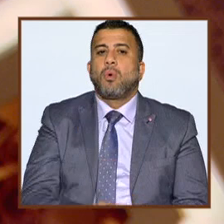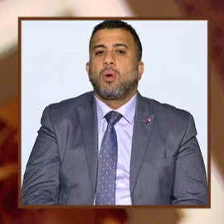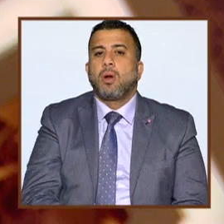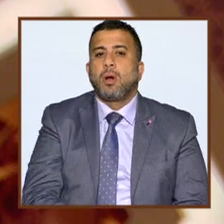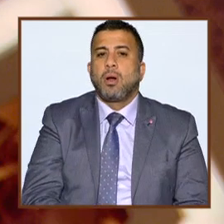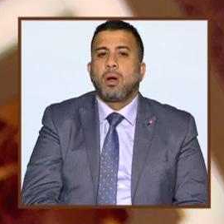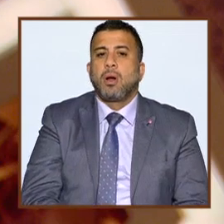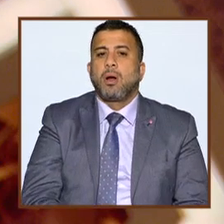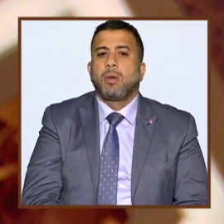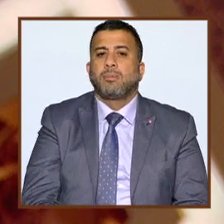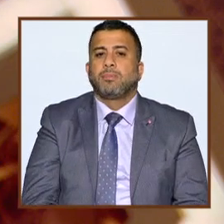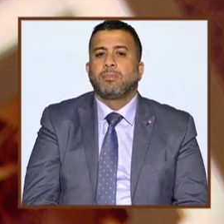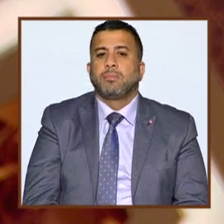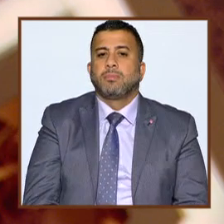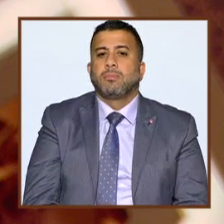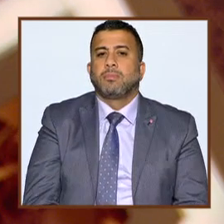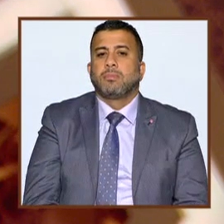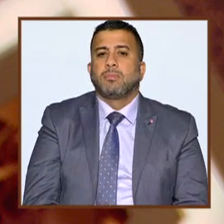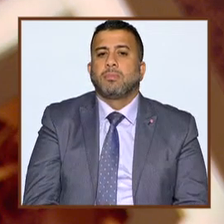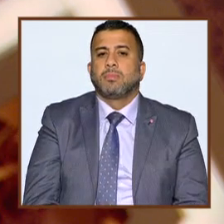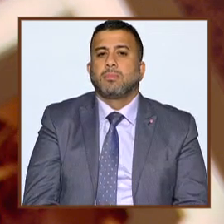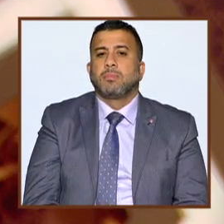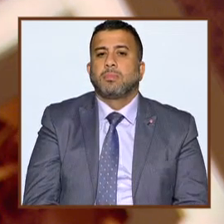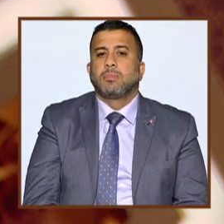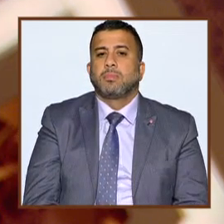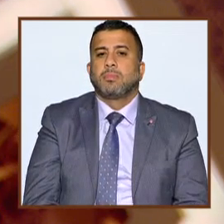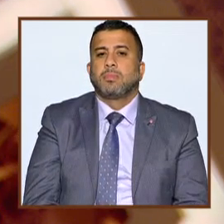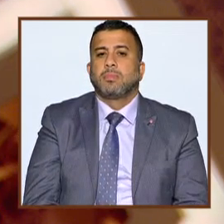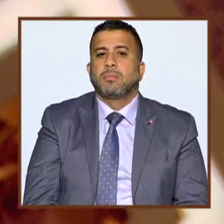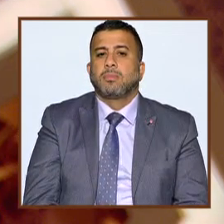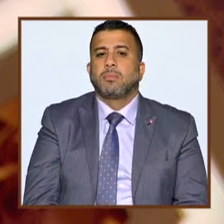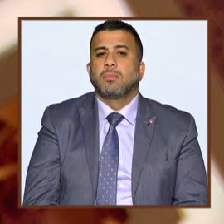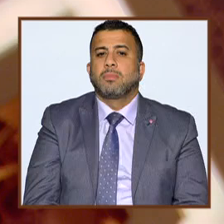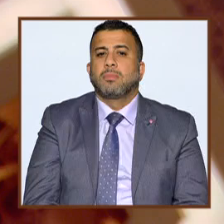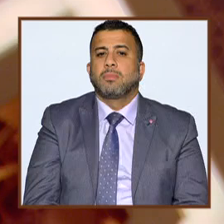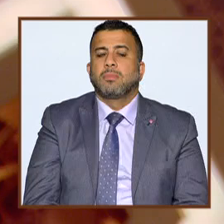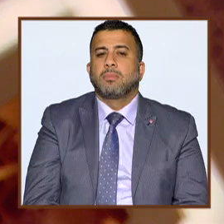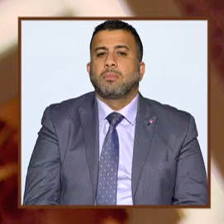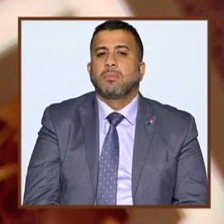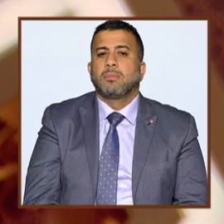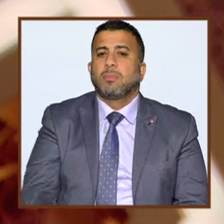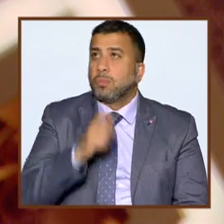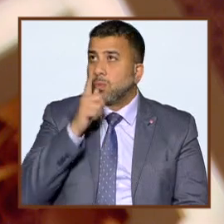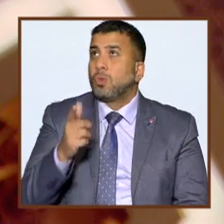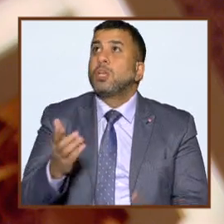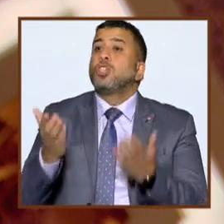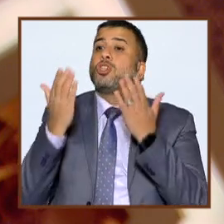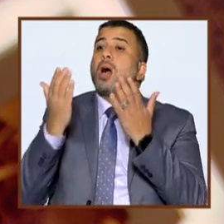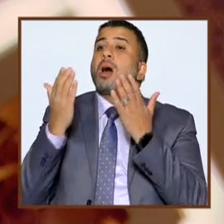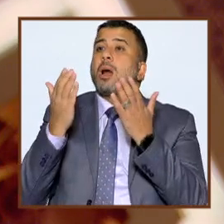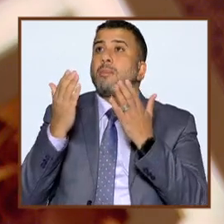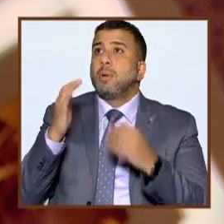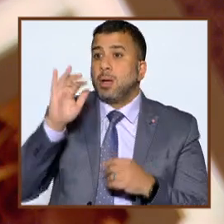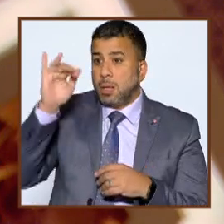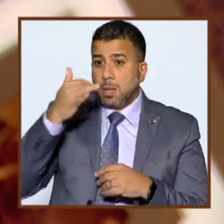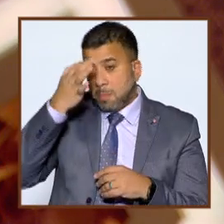اللي عندنا هناك، ويعني واختلاف النيات في هذا. هو النذر دائما يقول يا رب إن رديت غائبي